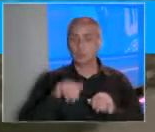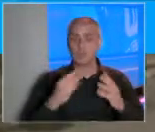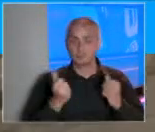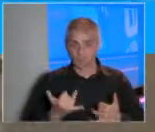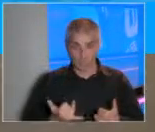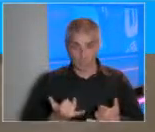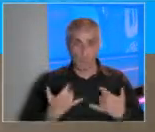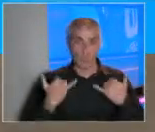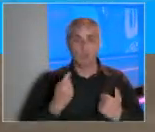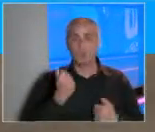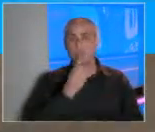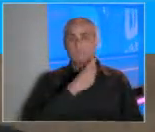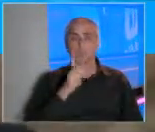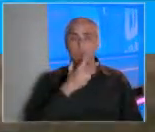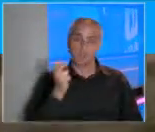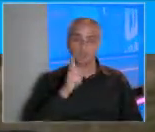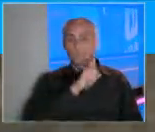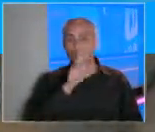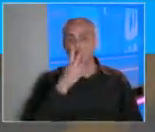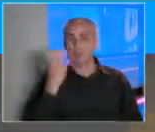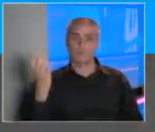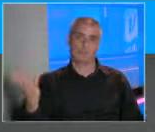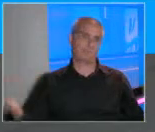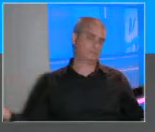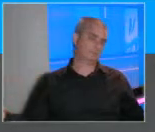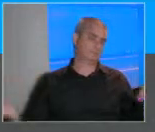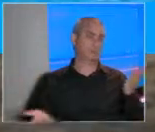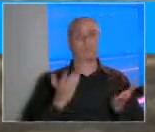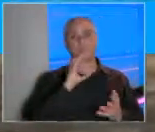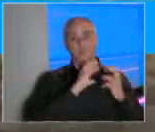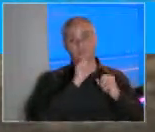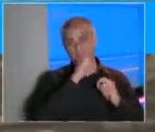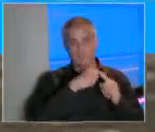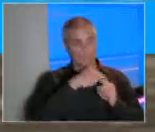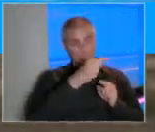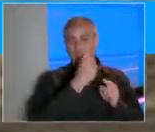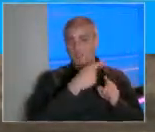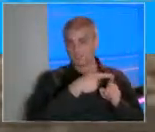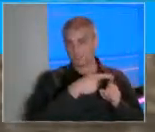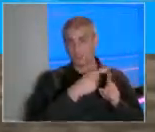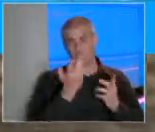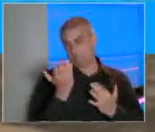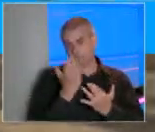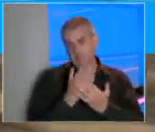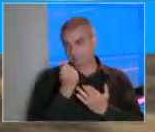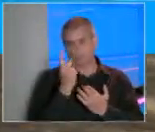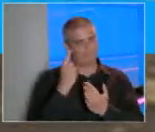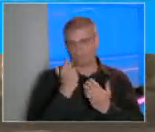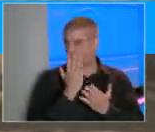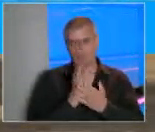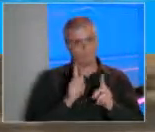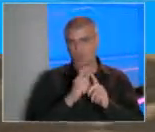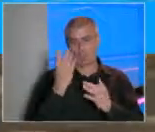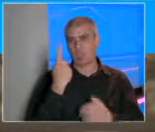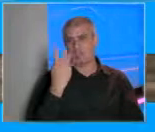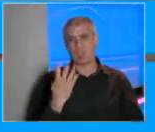ב-800,000 שקל, היום 1,300,000, 1,400,000, אז ברור שלעומת כפר סבא שהיא רבע שעה ממני, זה חצי מחיר, אבל המחירים כבר לא היו רבע